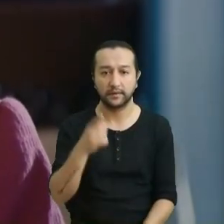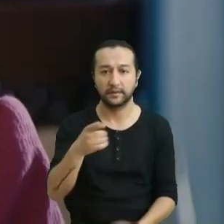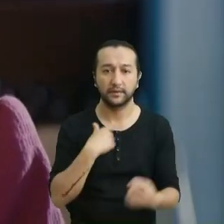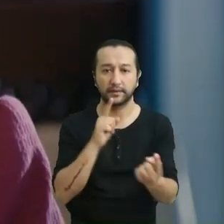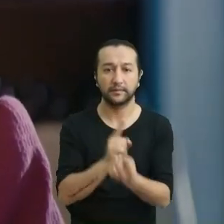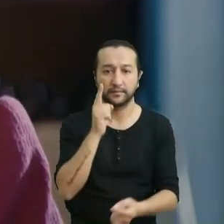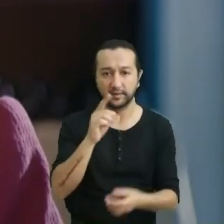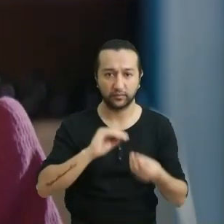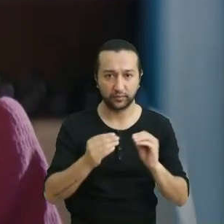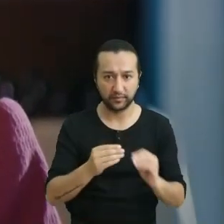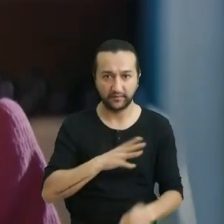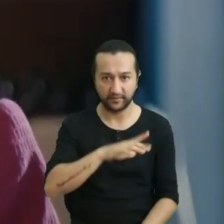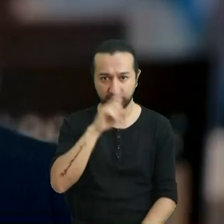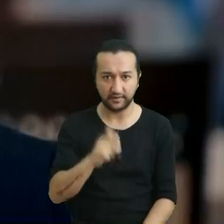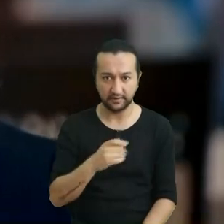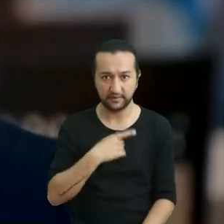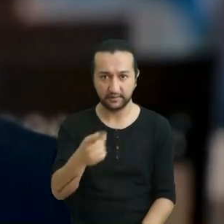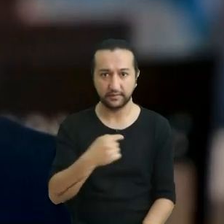Aramızda bir sıkıntı mı var?